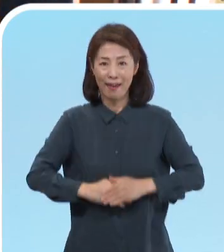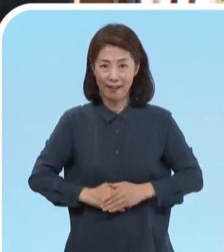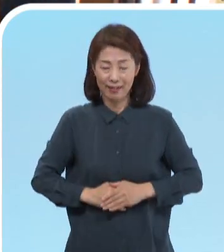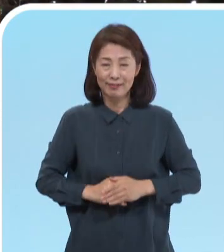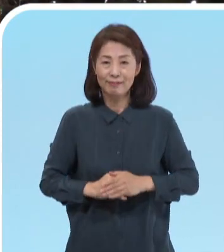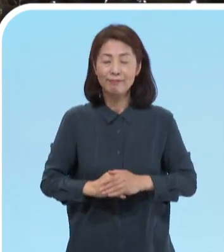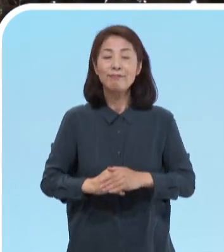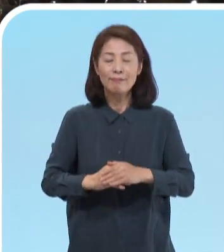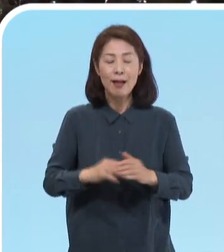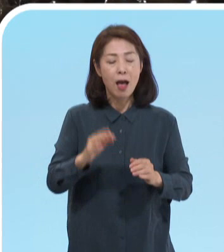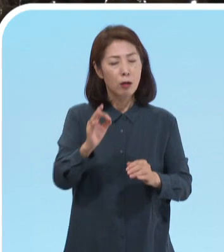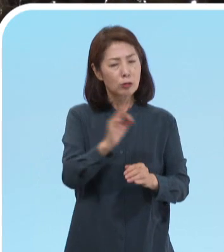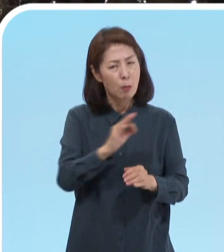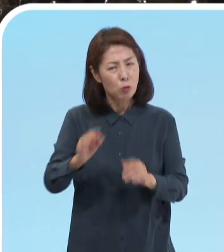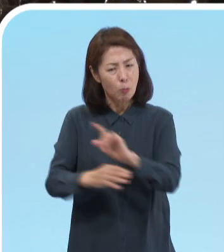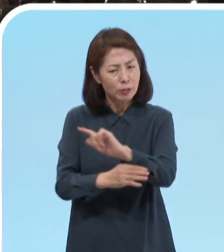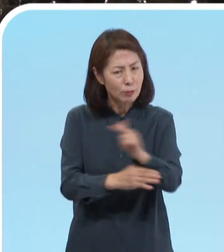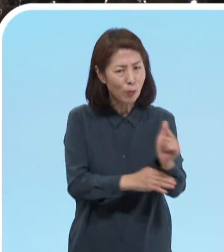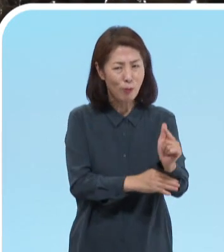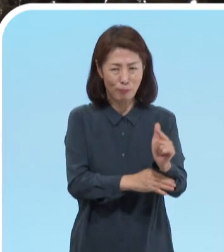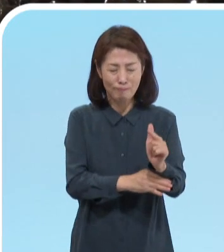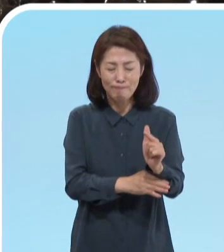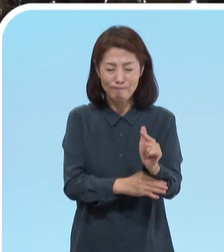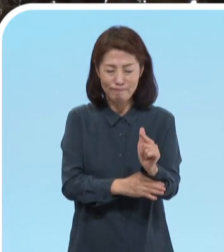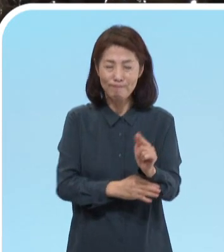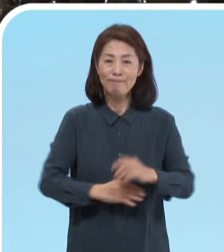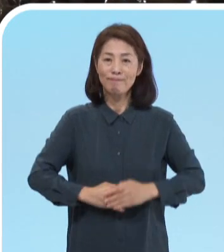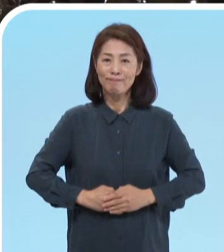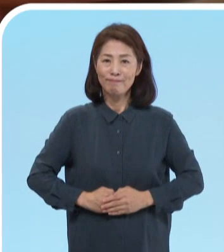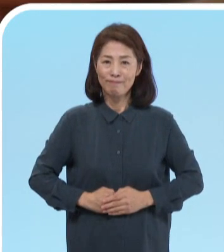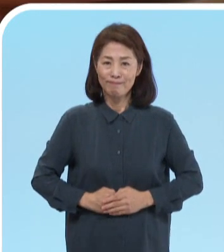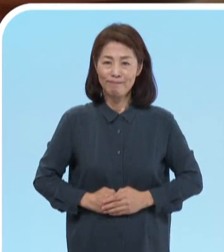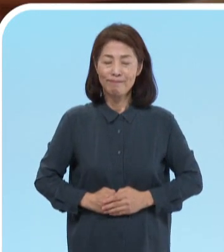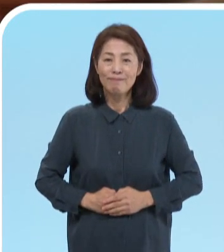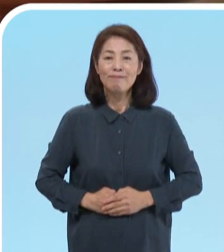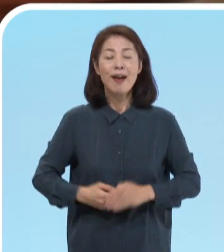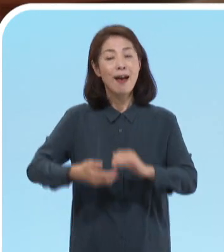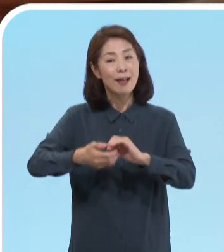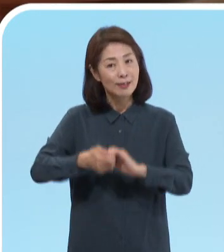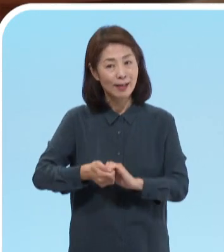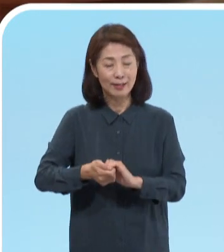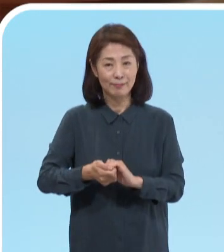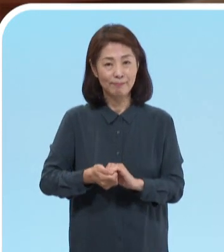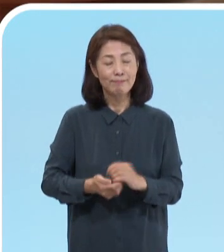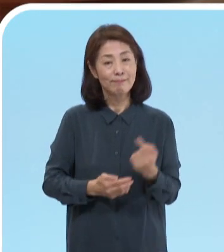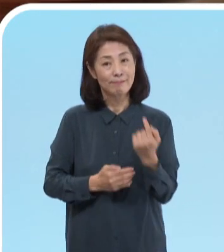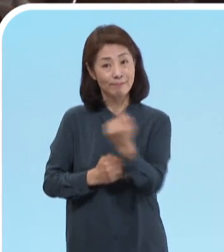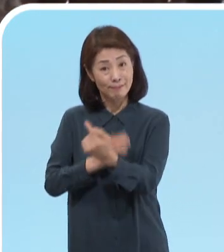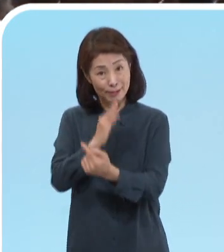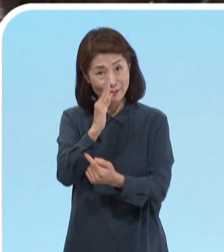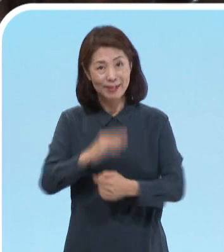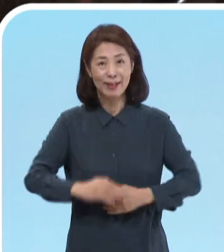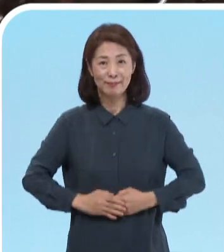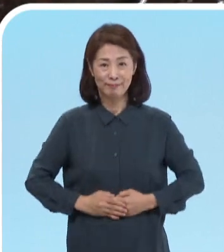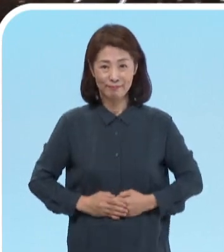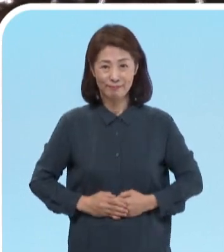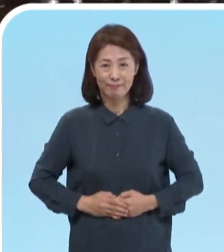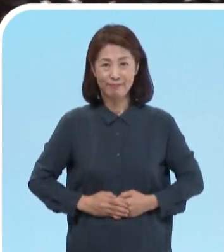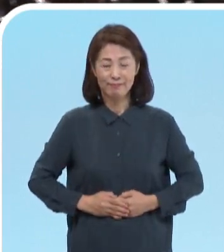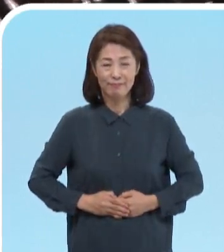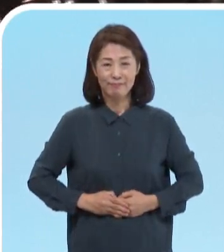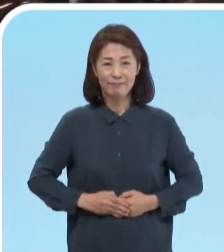豆はもちろん、黒豆を使った加工品がたくさん売られていますので、こちらの施設もぜひチェックしてください